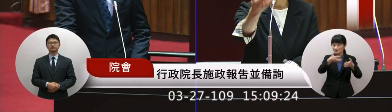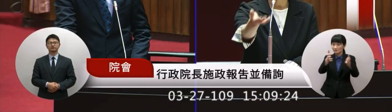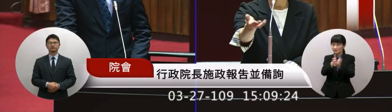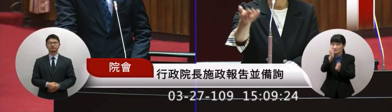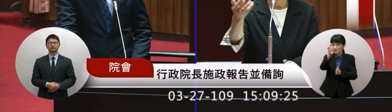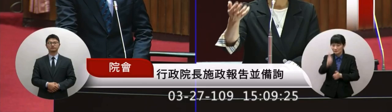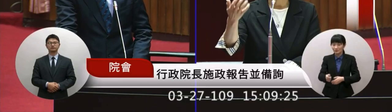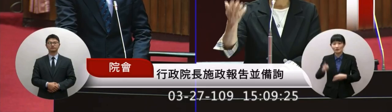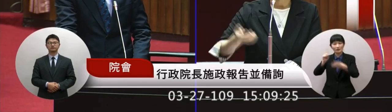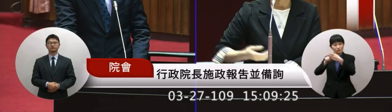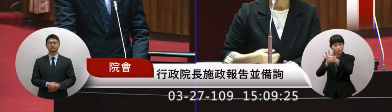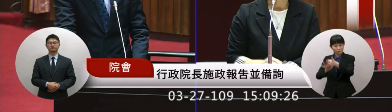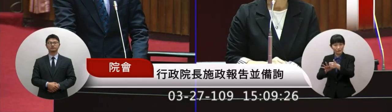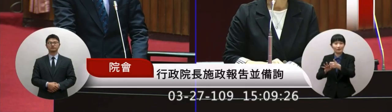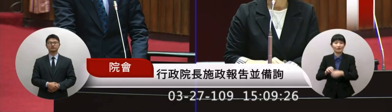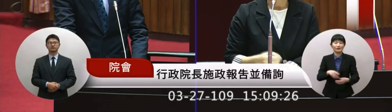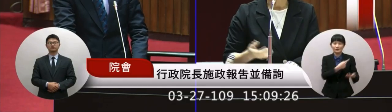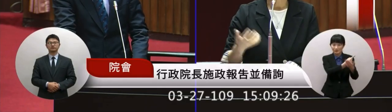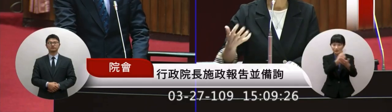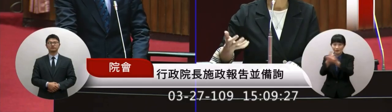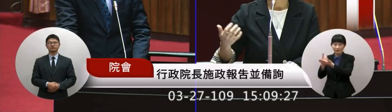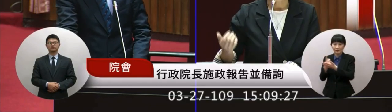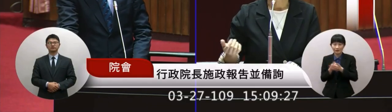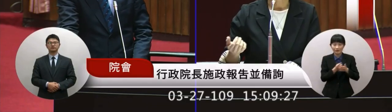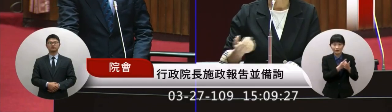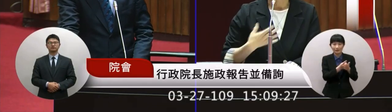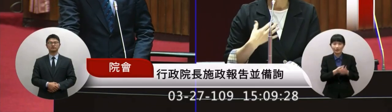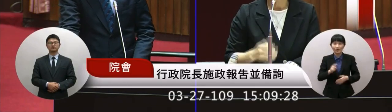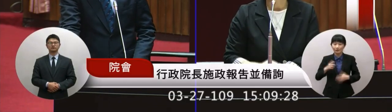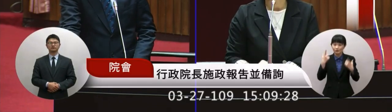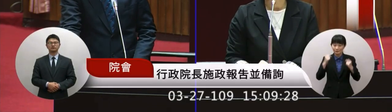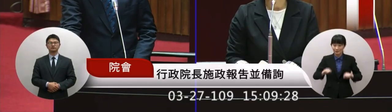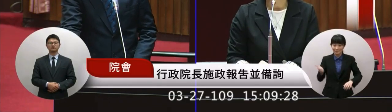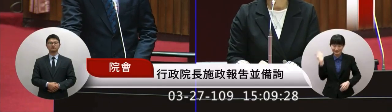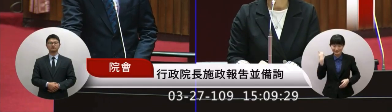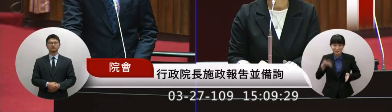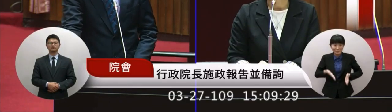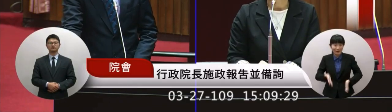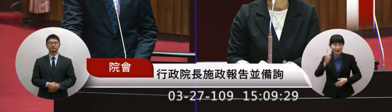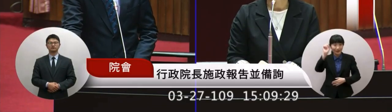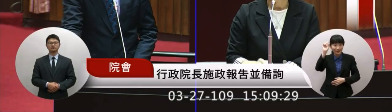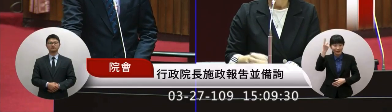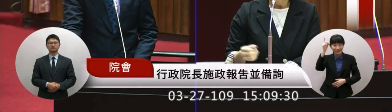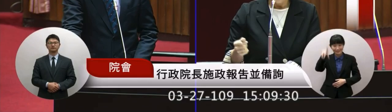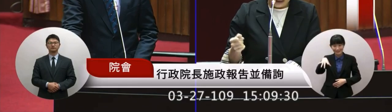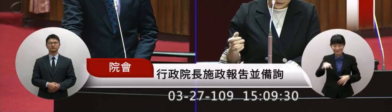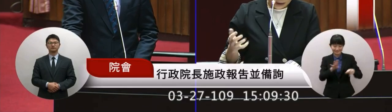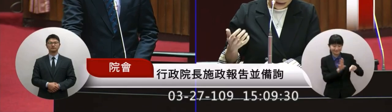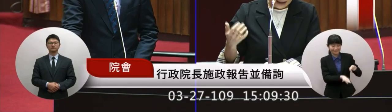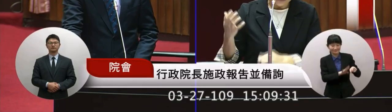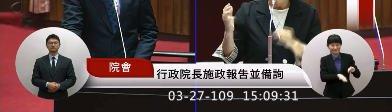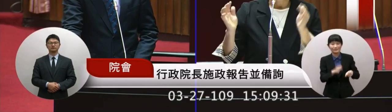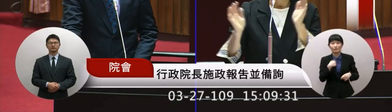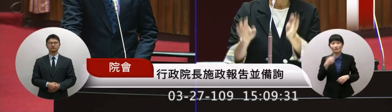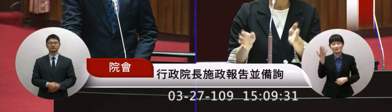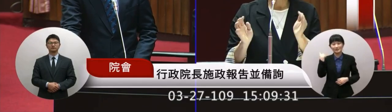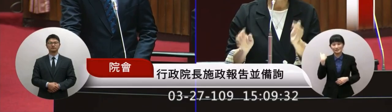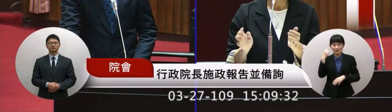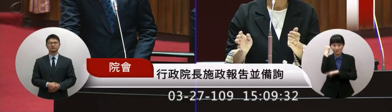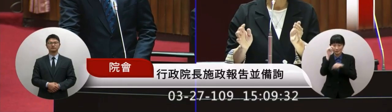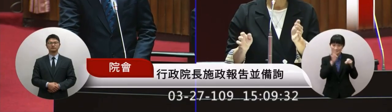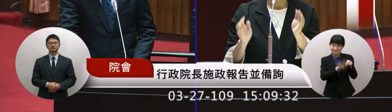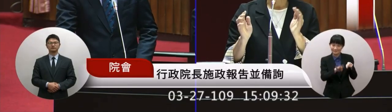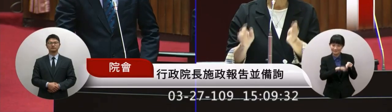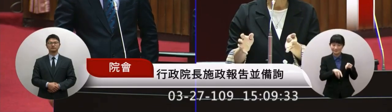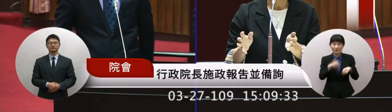长啊、主委，咱拢是为中南部出生来嘛，哈！啊，我伫台南嘛住30年啊，哈！啊，因为即个由自